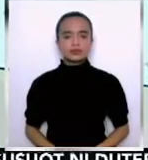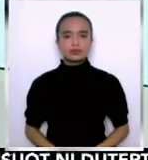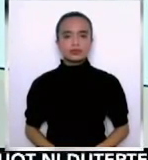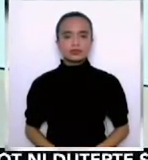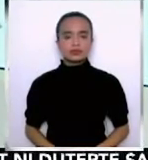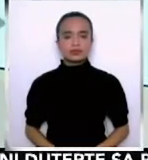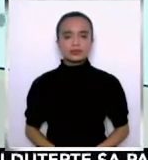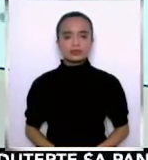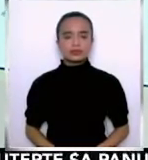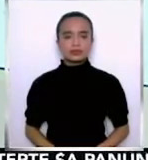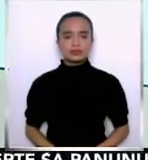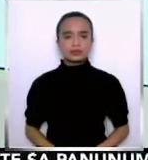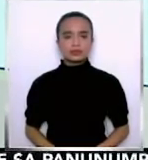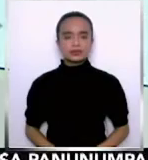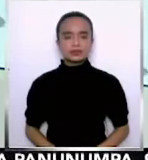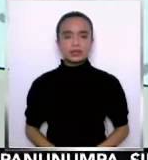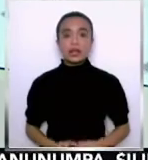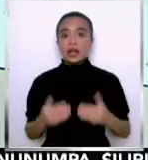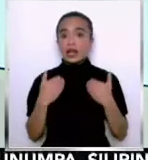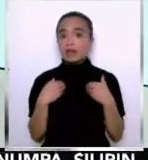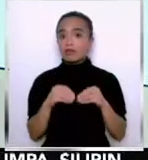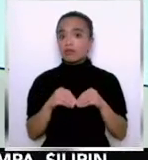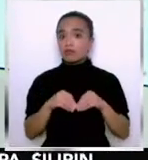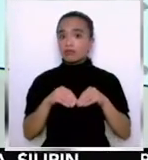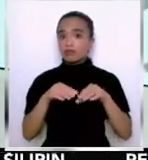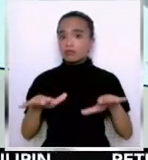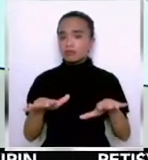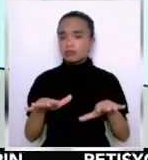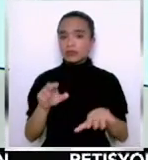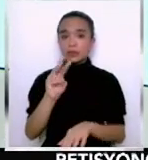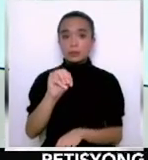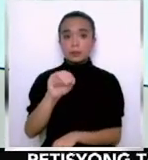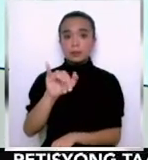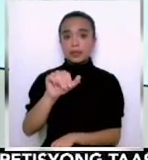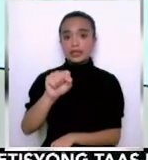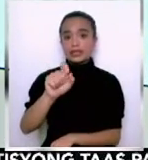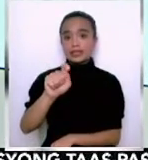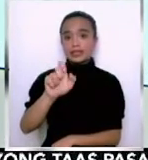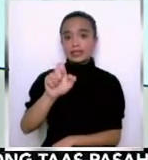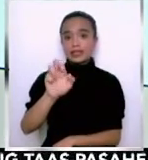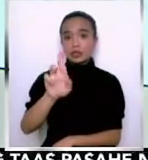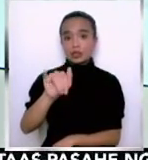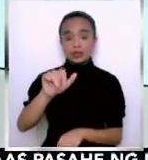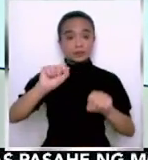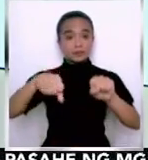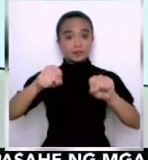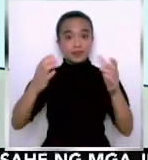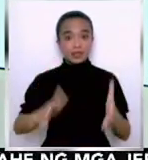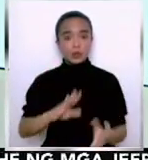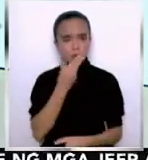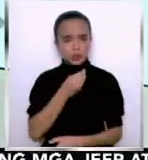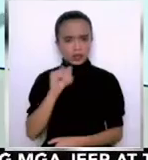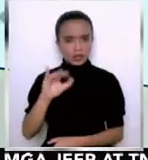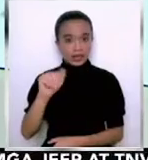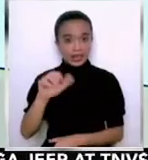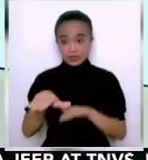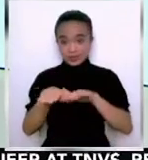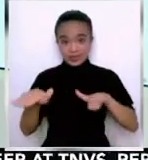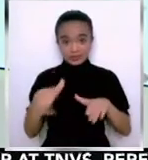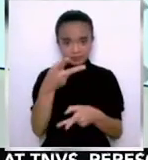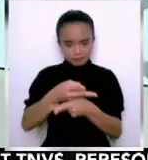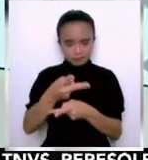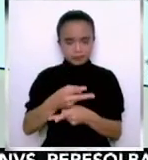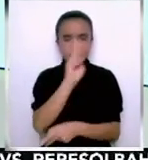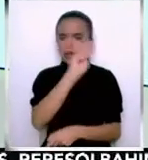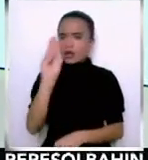Nagpakalat ng mga tinatawag na mystery rider ang Interagency Council on Traffic o IAC sa ilang lugar sa Metro Manila para